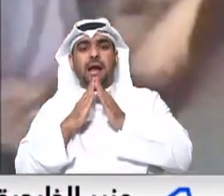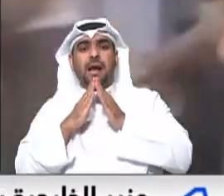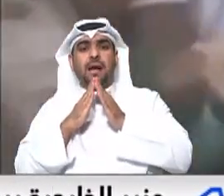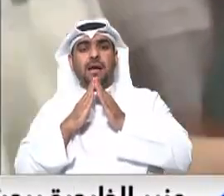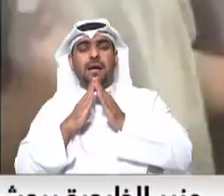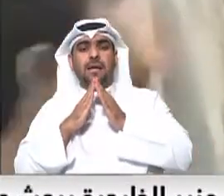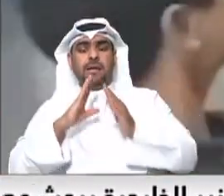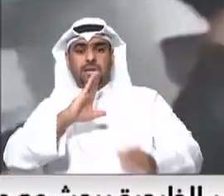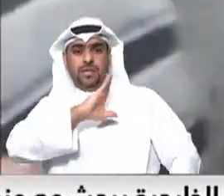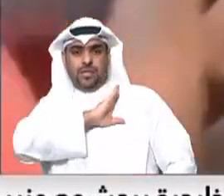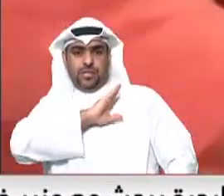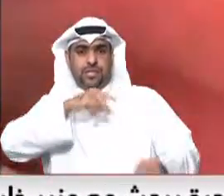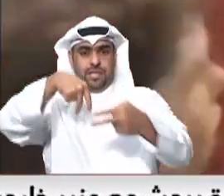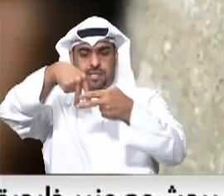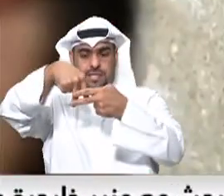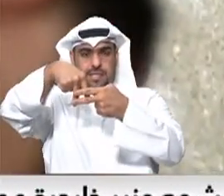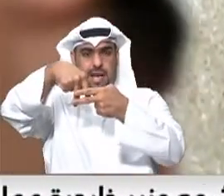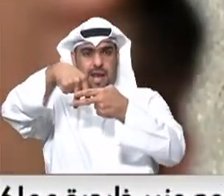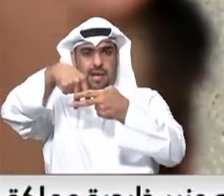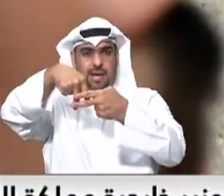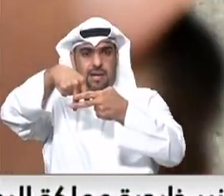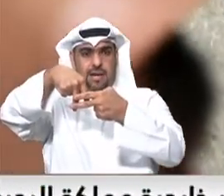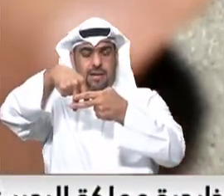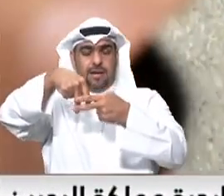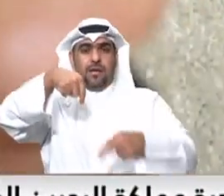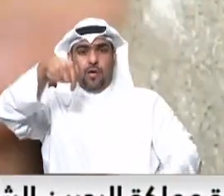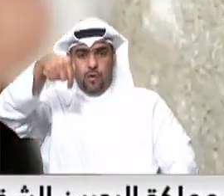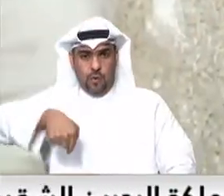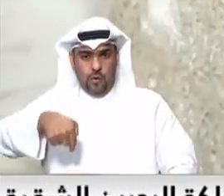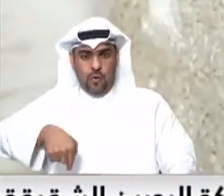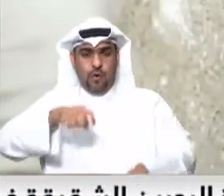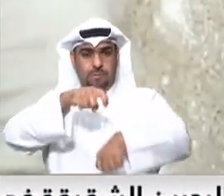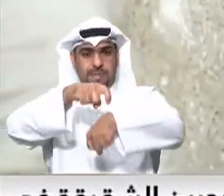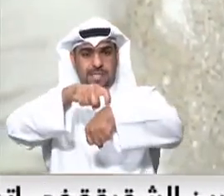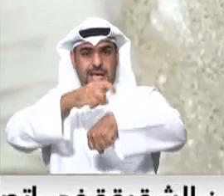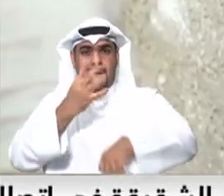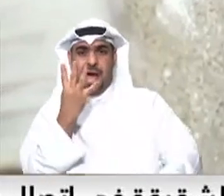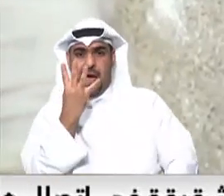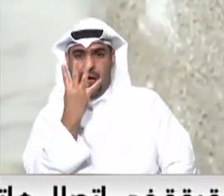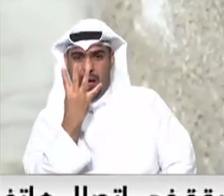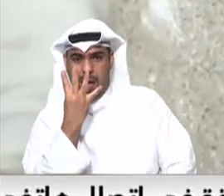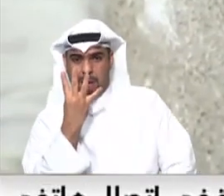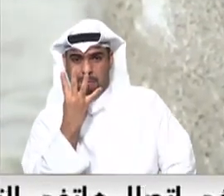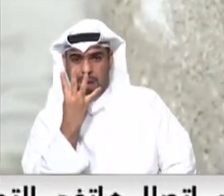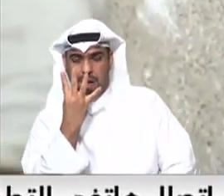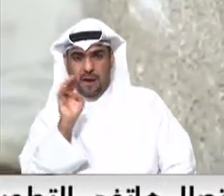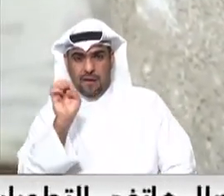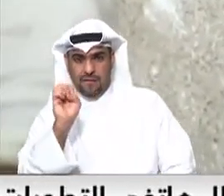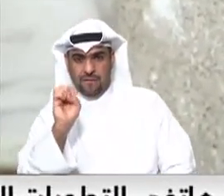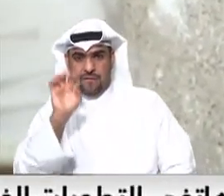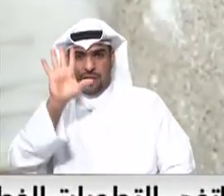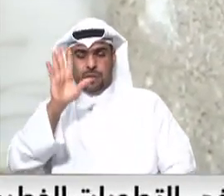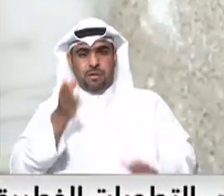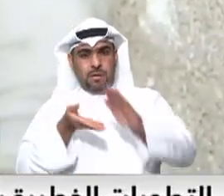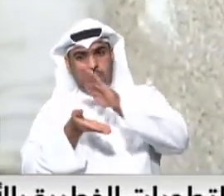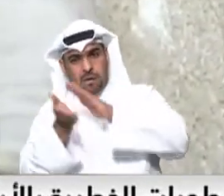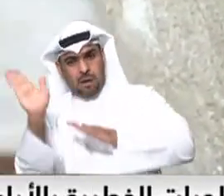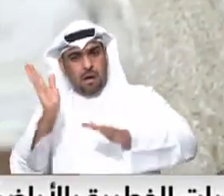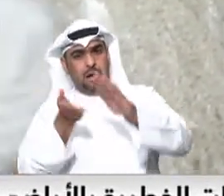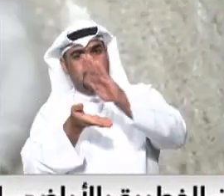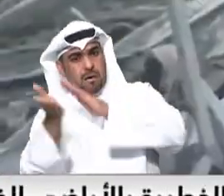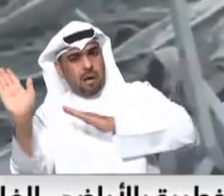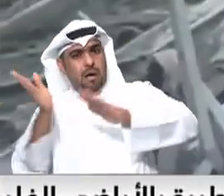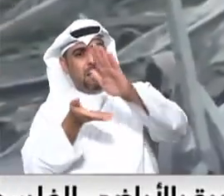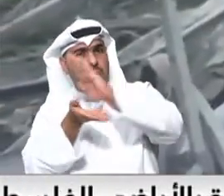لفلسطين حتى الساعة 4 من اليوم أن يتم نزوح كافة من بقوا